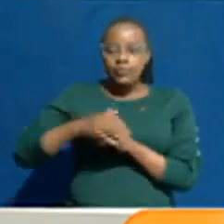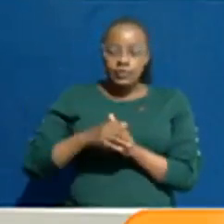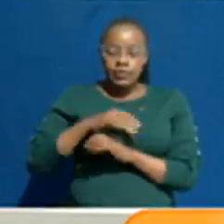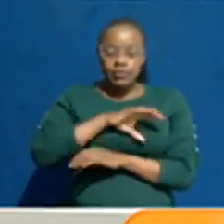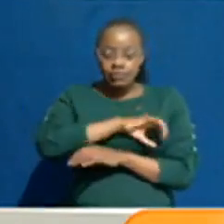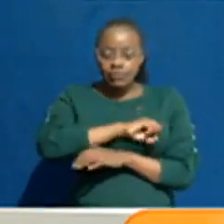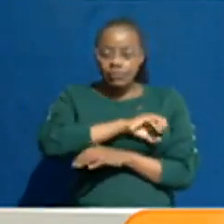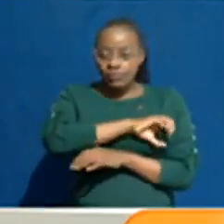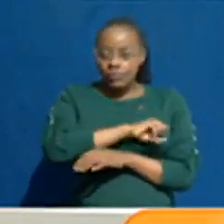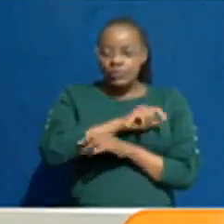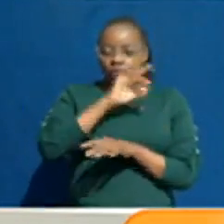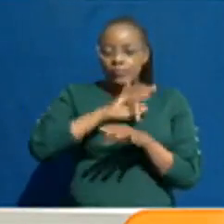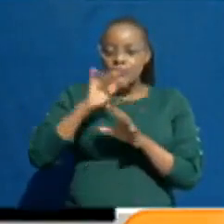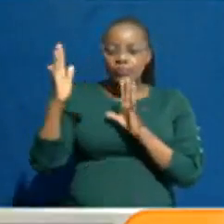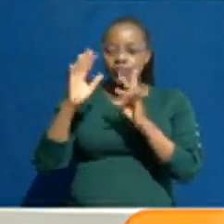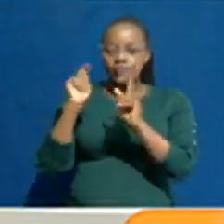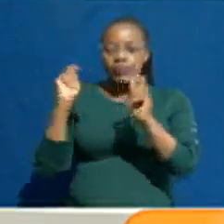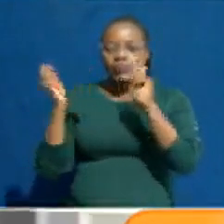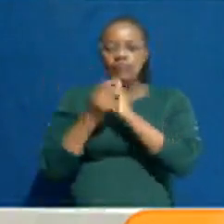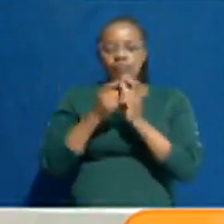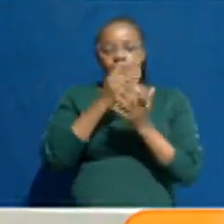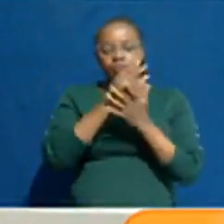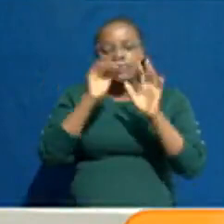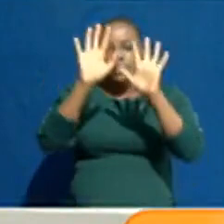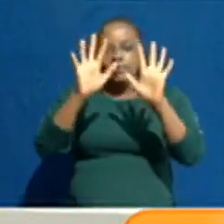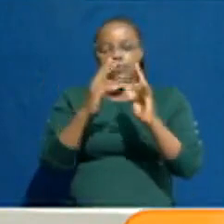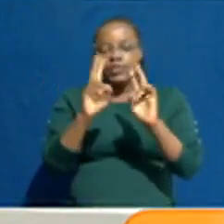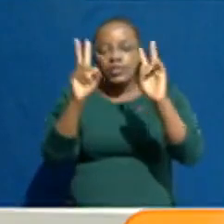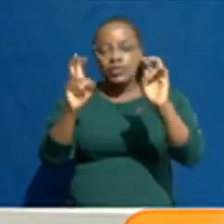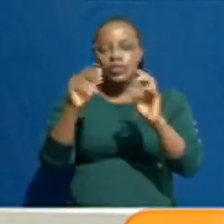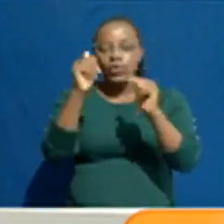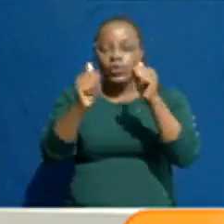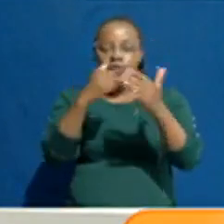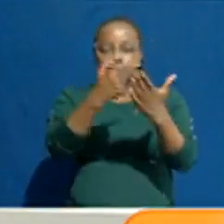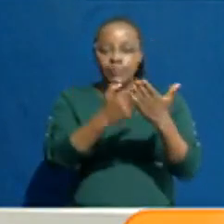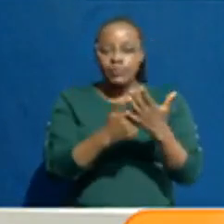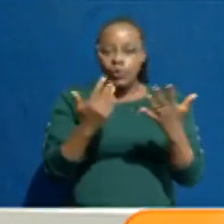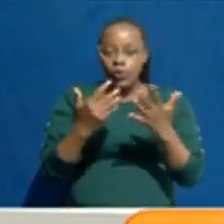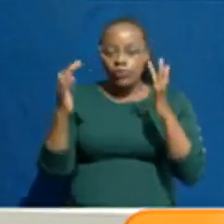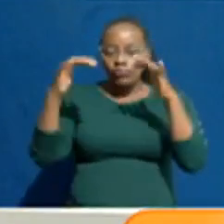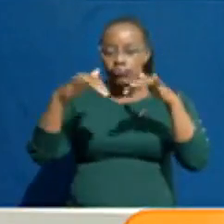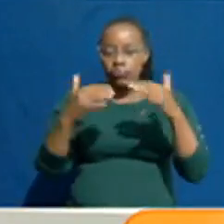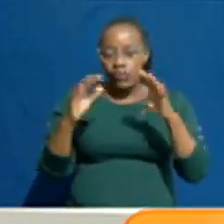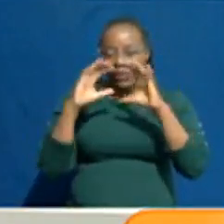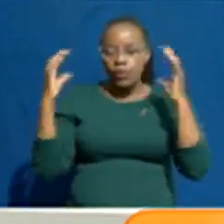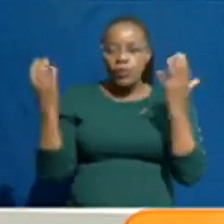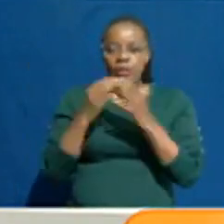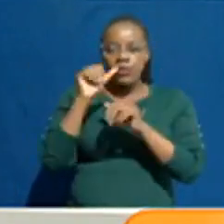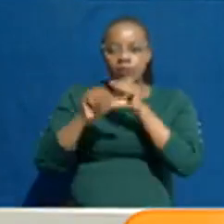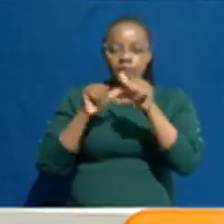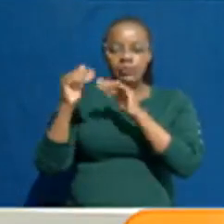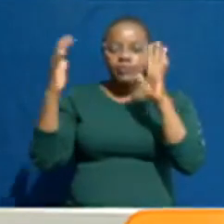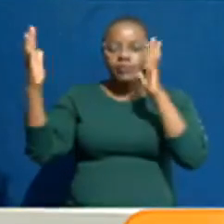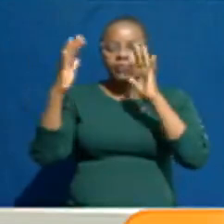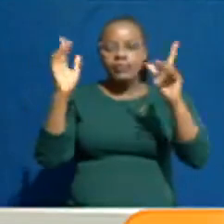Ustahimilivu wa athari za mabadiliko ya tabia nchi ni kati ya mambo muhimu ambayo yanazungumziwa katika kongamano kuu la ulimwengu wote kuhusu mabadiliko ya